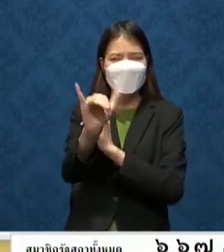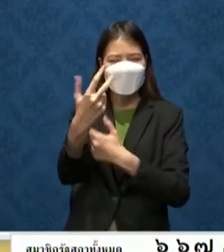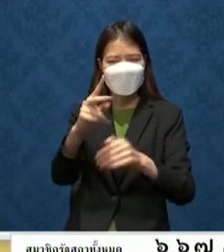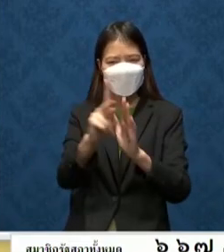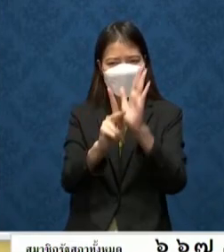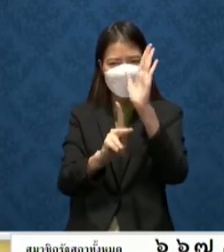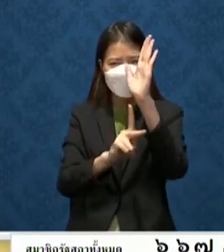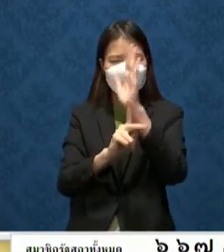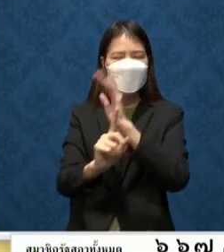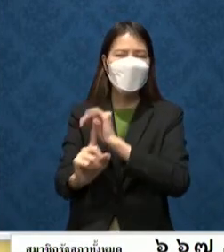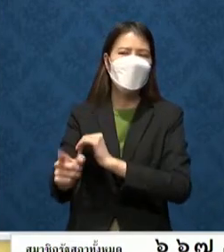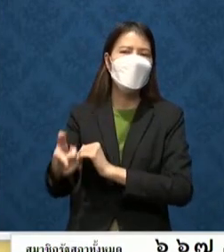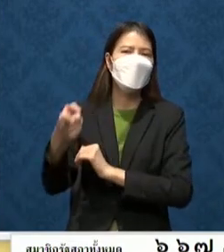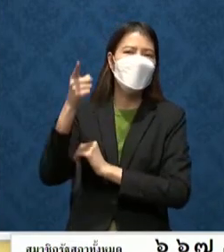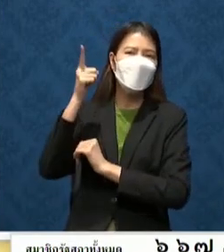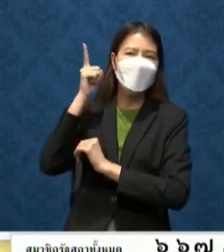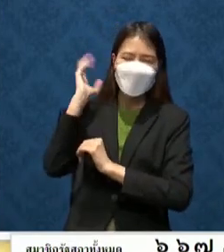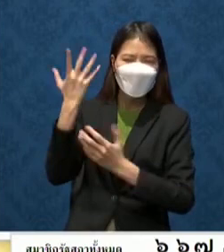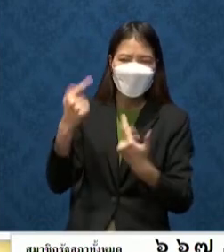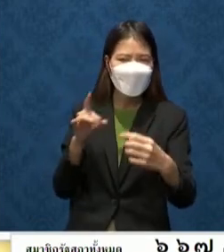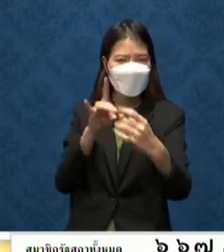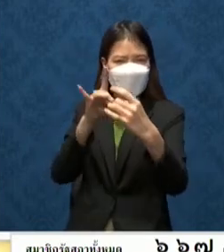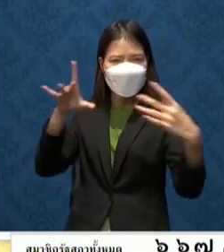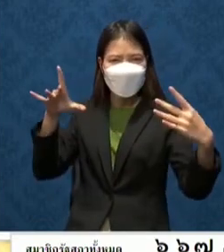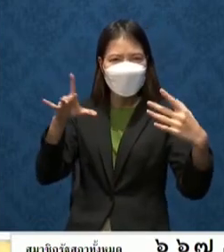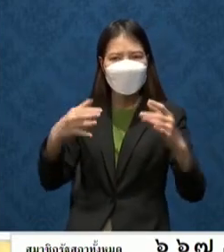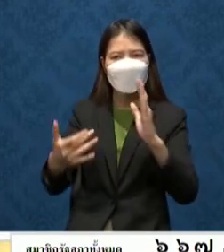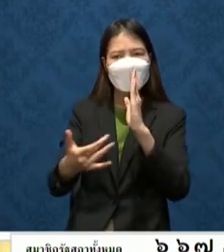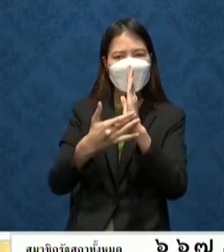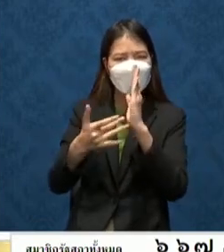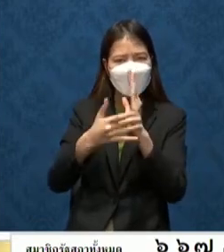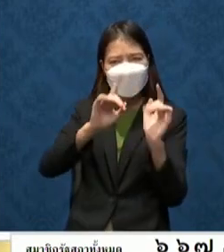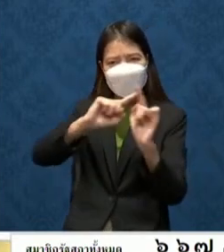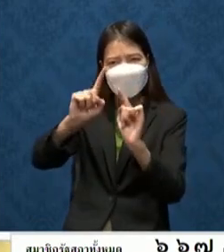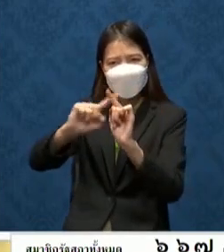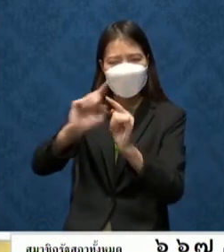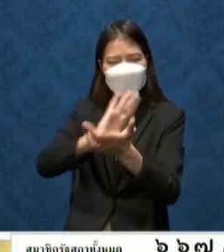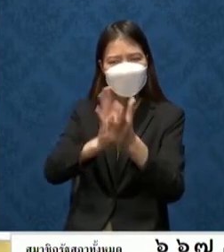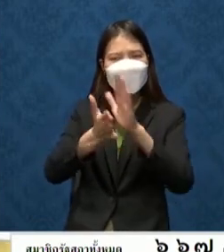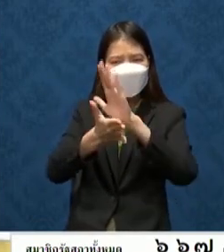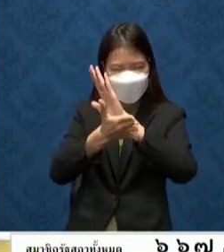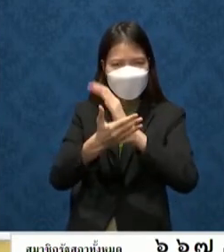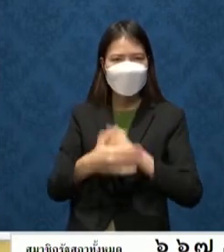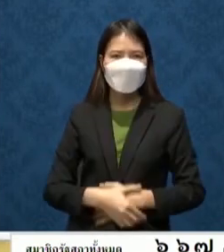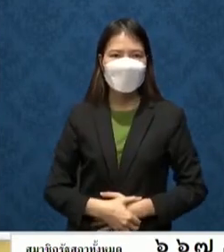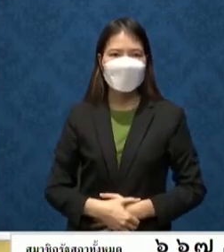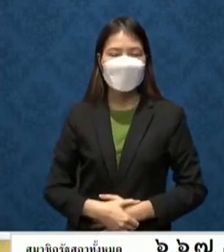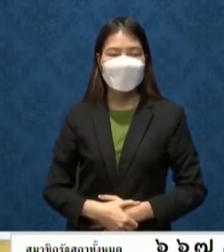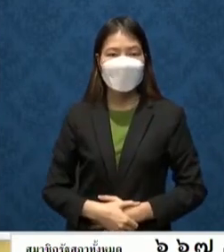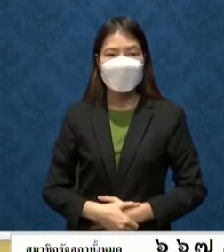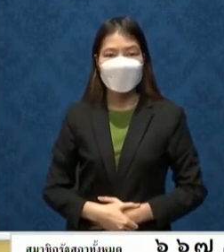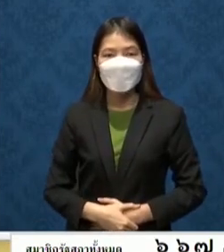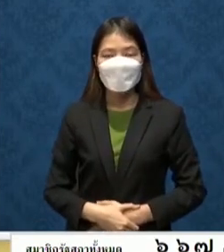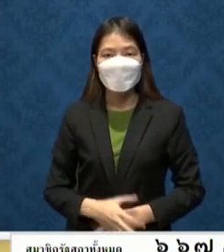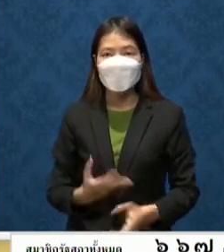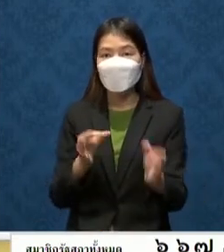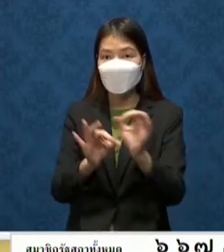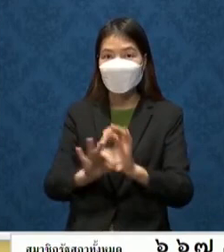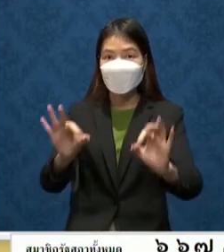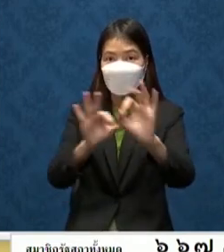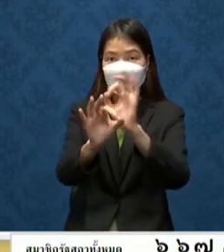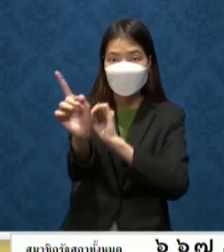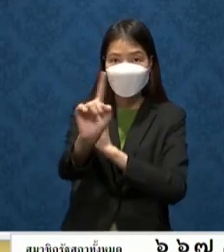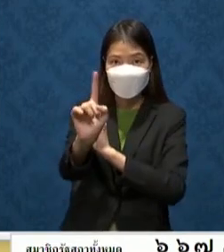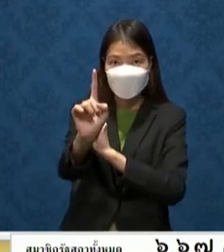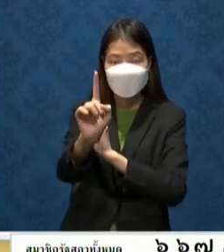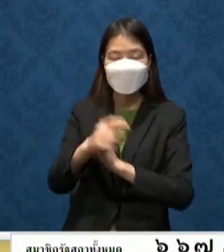หลังและกไม่ตรงกบริบทของสังคมสื่ completamenteมเปลี่นแลงไปและคฉักมองเหนว่าสำคญที่สดก